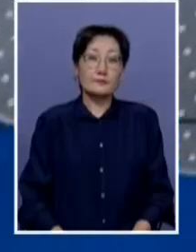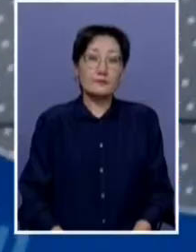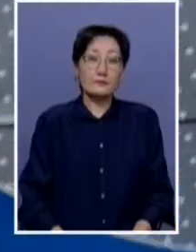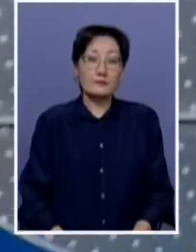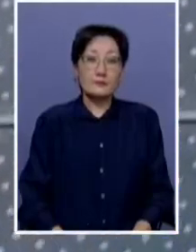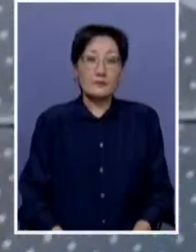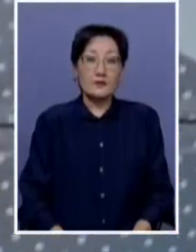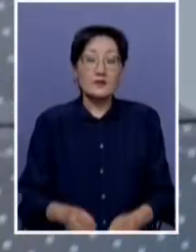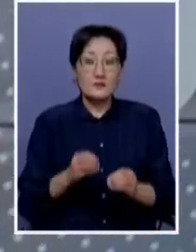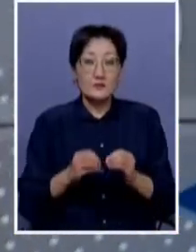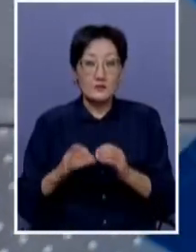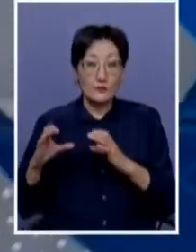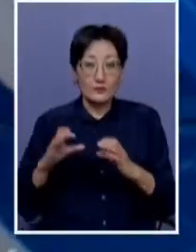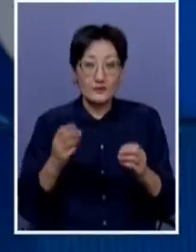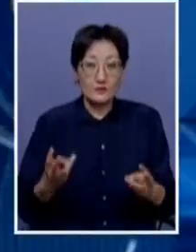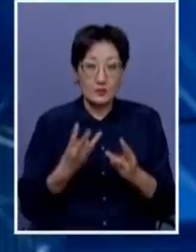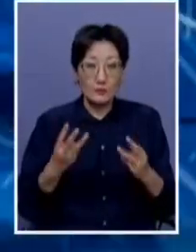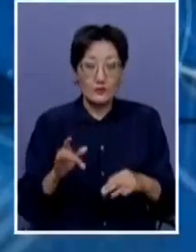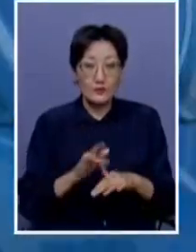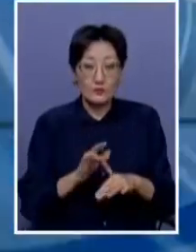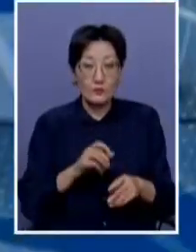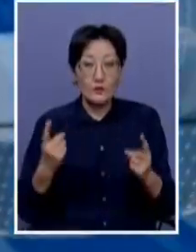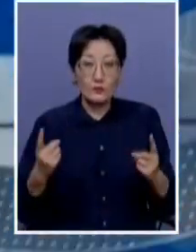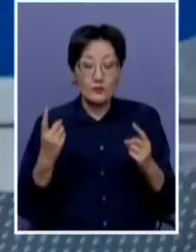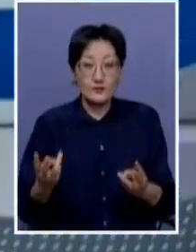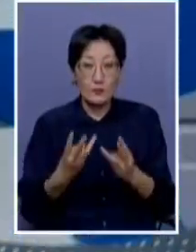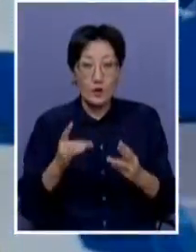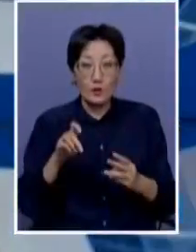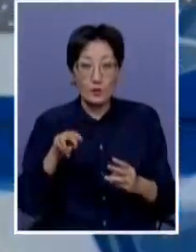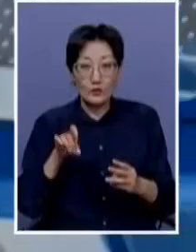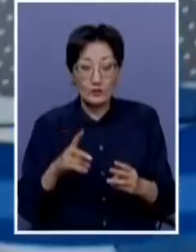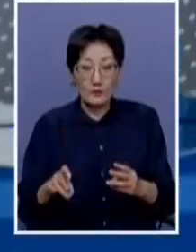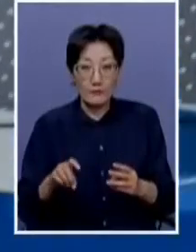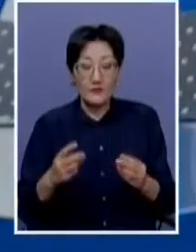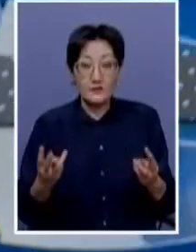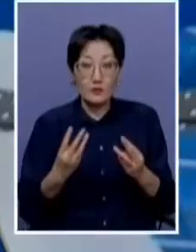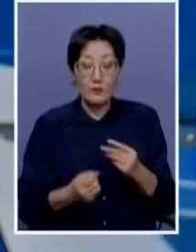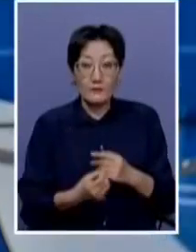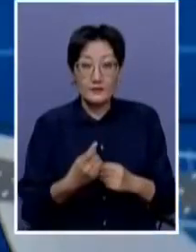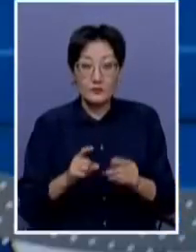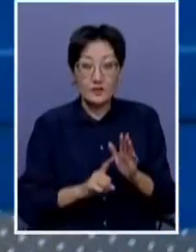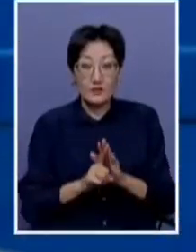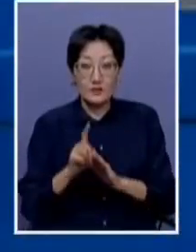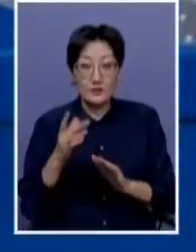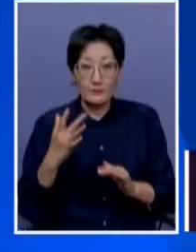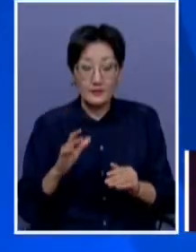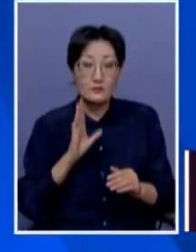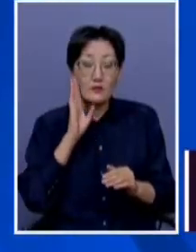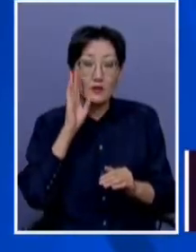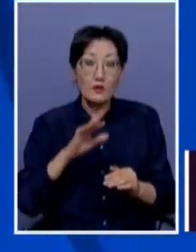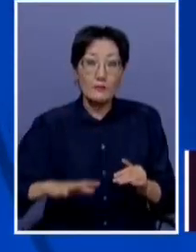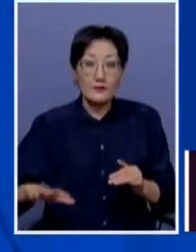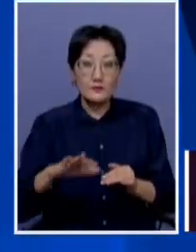10 автобусов сгорели дотла во время крупного пожара в рудном возгорание произошло в начале пятого утра на территории городского